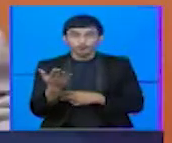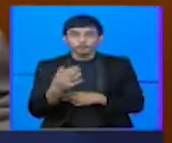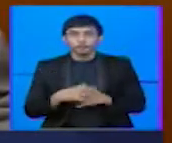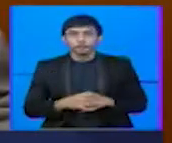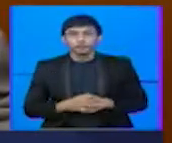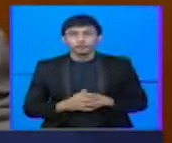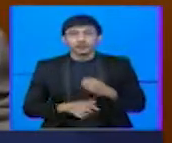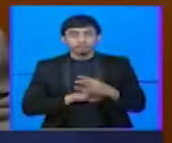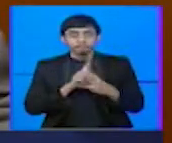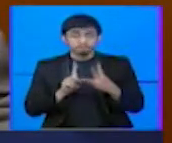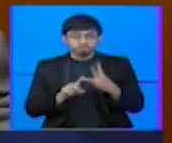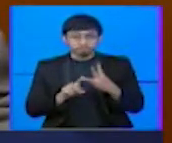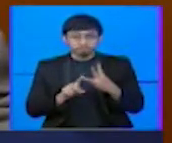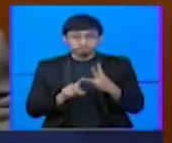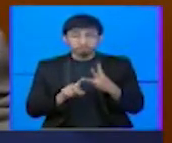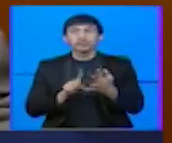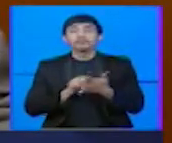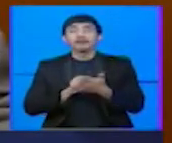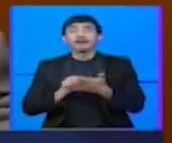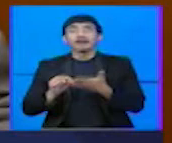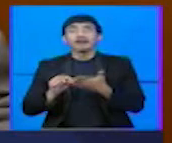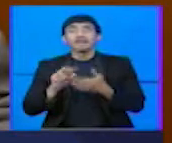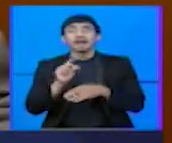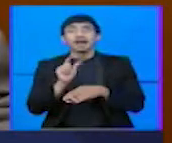Dan yang ketiga, korban atas nama Rianto,